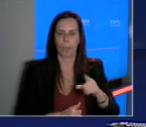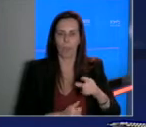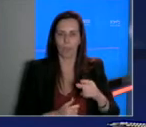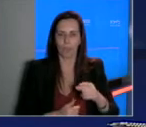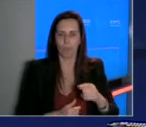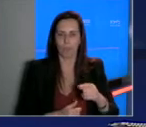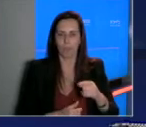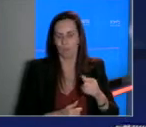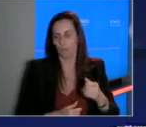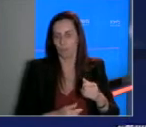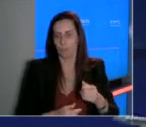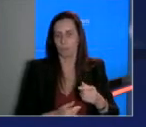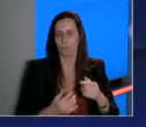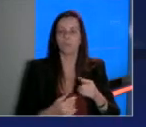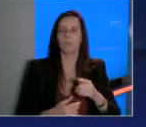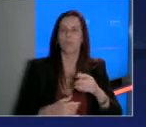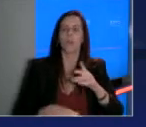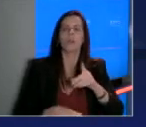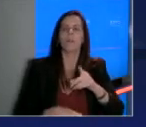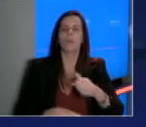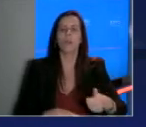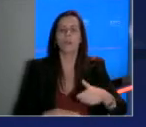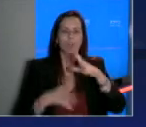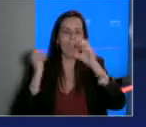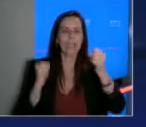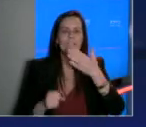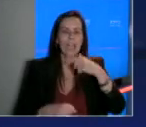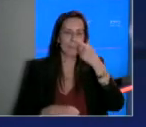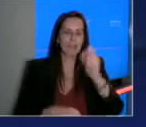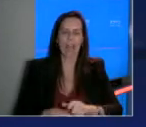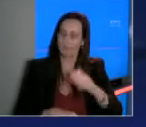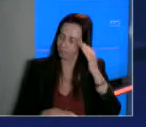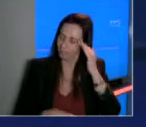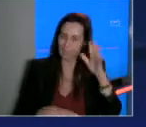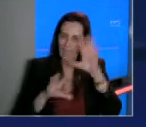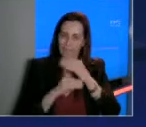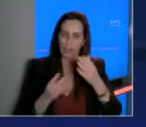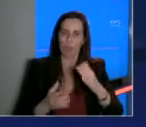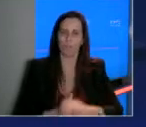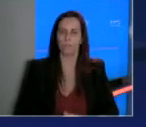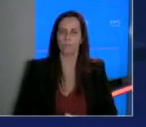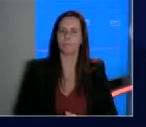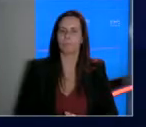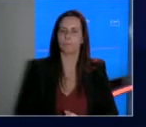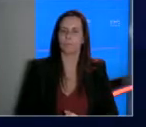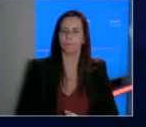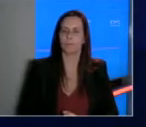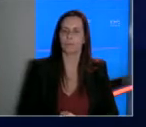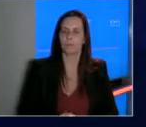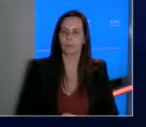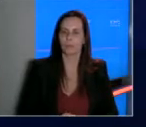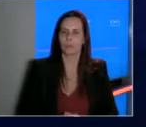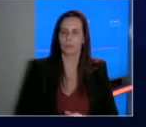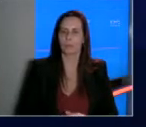וכמה משמעותיות במיוחד. דוקטור דרור עידר, שגריר ישראל באיטליה, ערב טוב לך חבר יקר, מה שלומך?